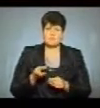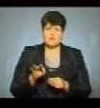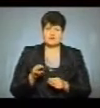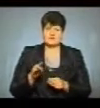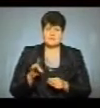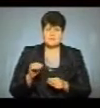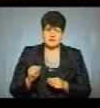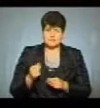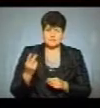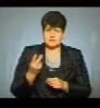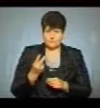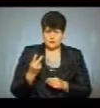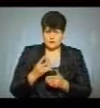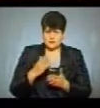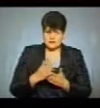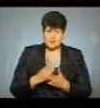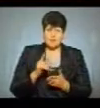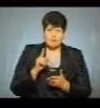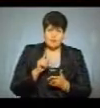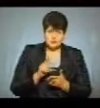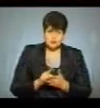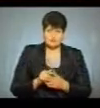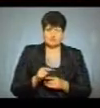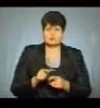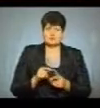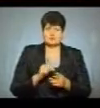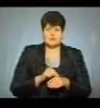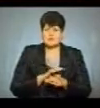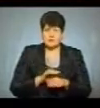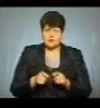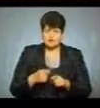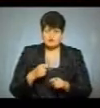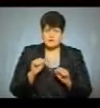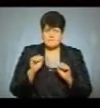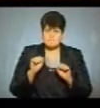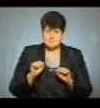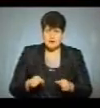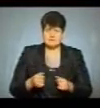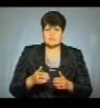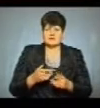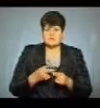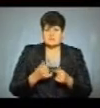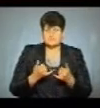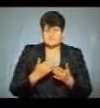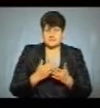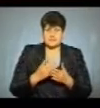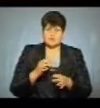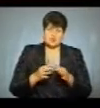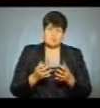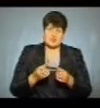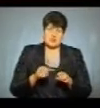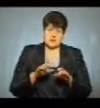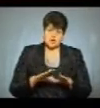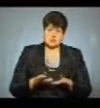двоє, в рамках цього кримінального провадження є обов'язковою, тому з метою непорушення їхніх прав, які делеговані саме на цій стадії, судом прийнято